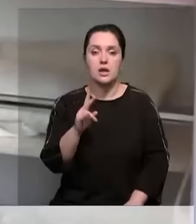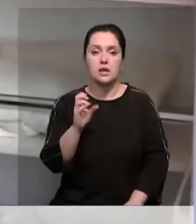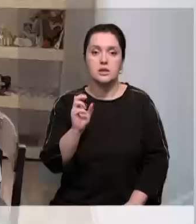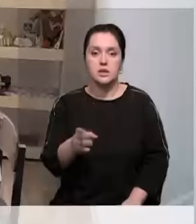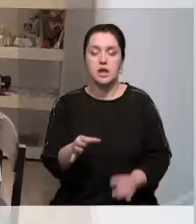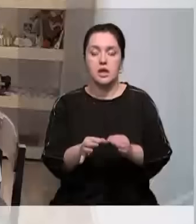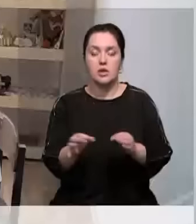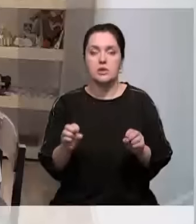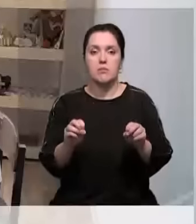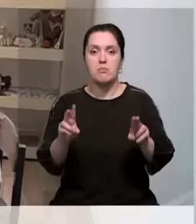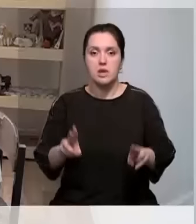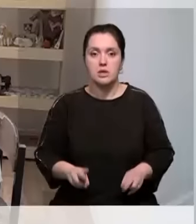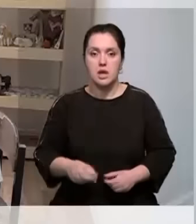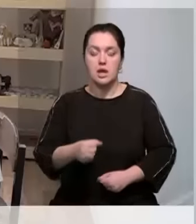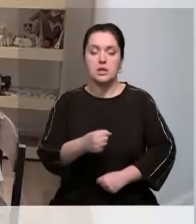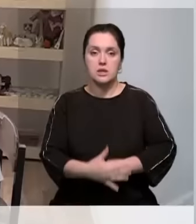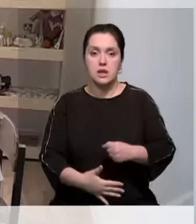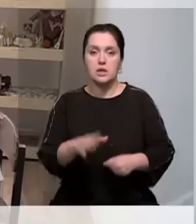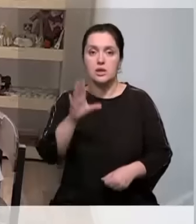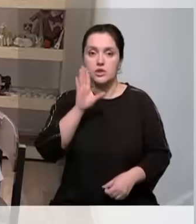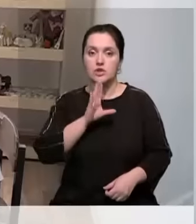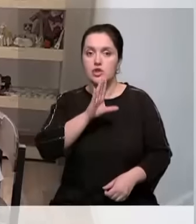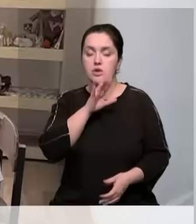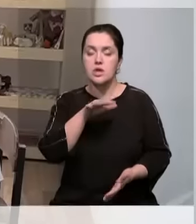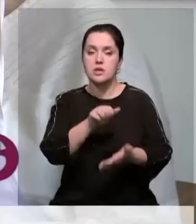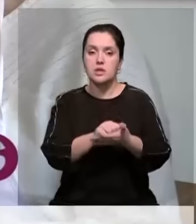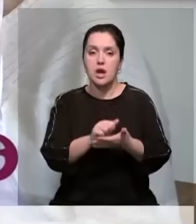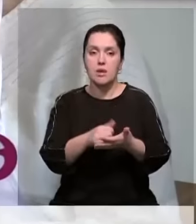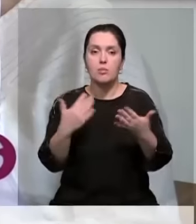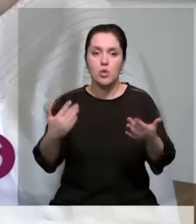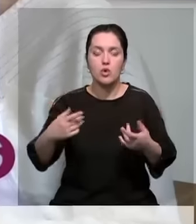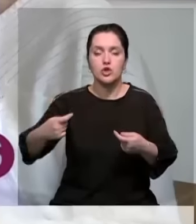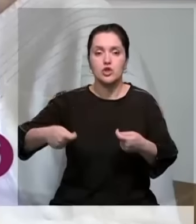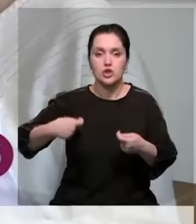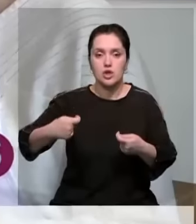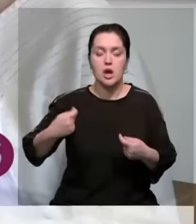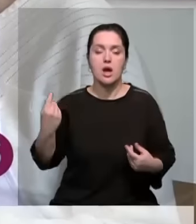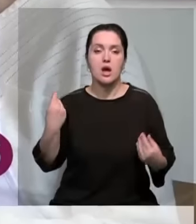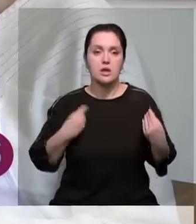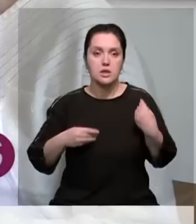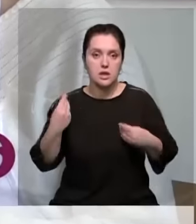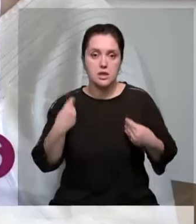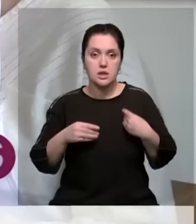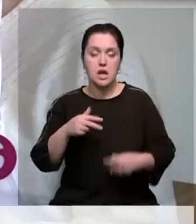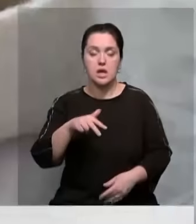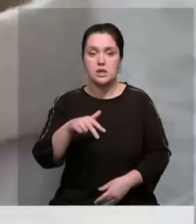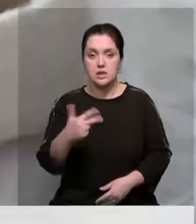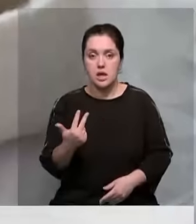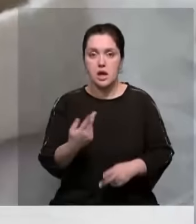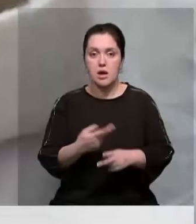открыли специальный центр. Там женщины занимаются рукоделием, пошивом одежды и предметов интерьера. 33 рукодельницы недавно